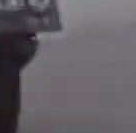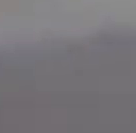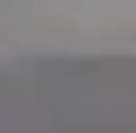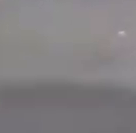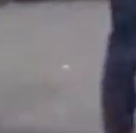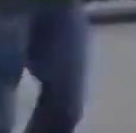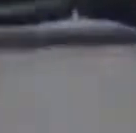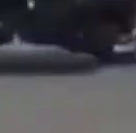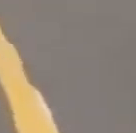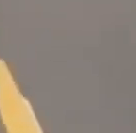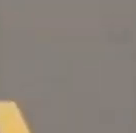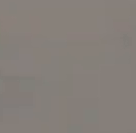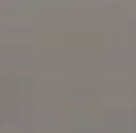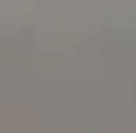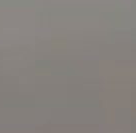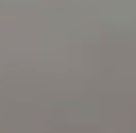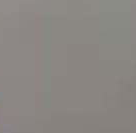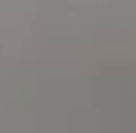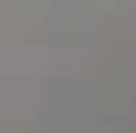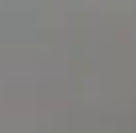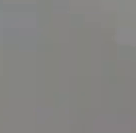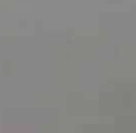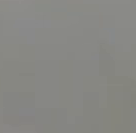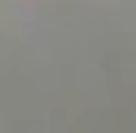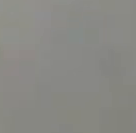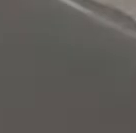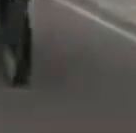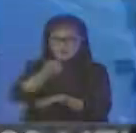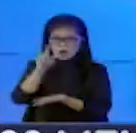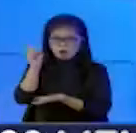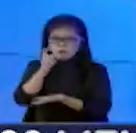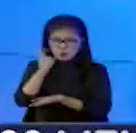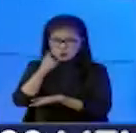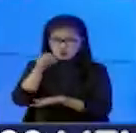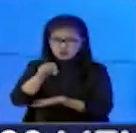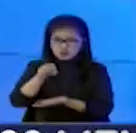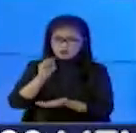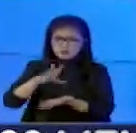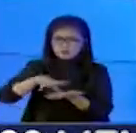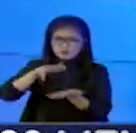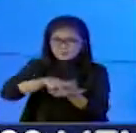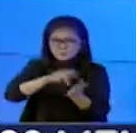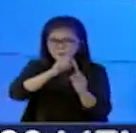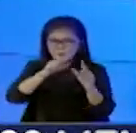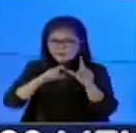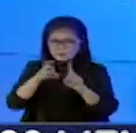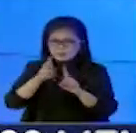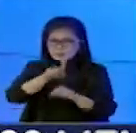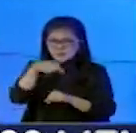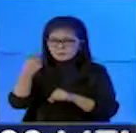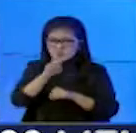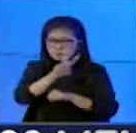Hai padahal Jawa Barat Bogor khususnya masih menerapkan psbp hingga 29.mei